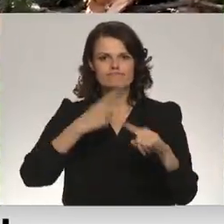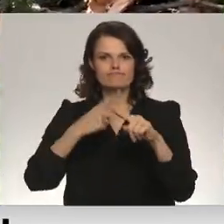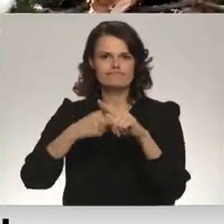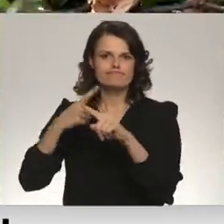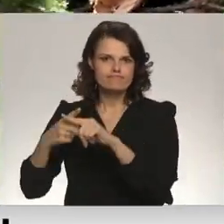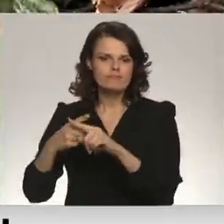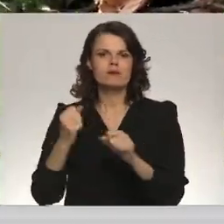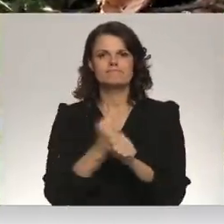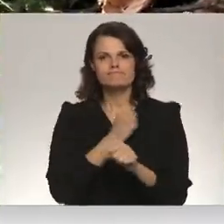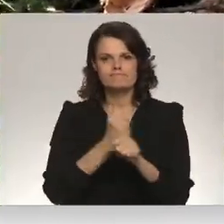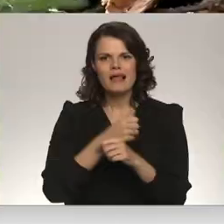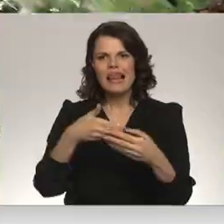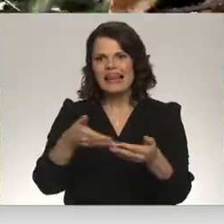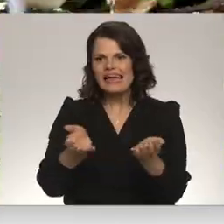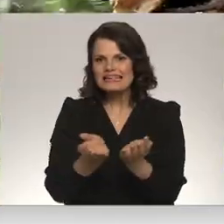līgzdu.